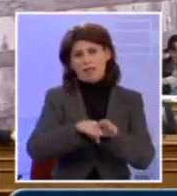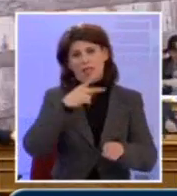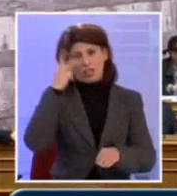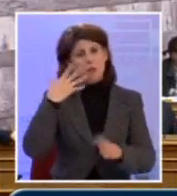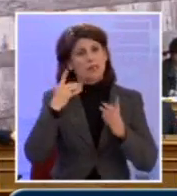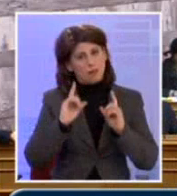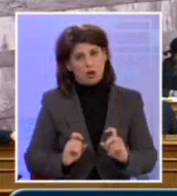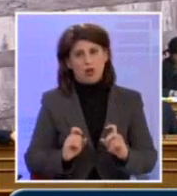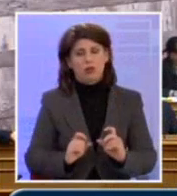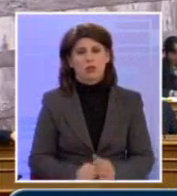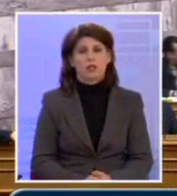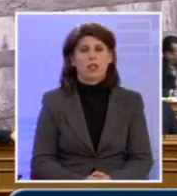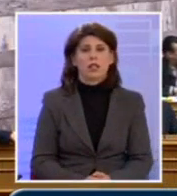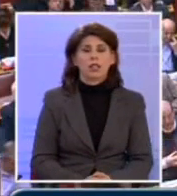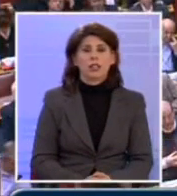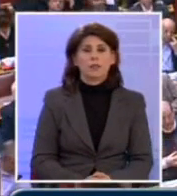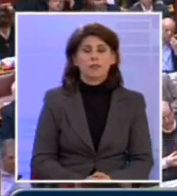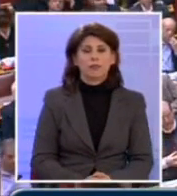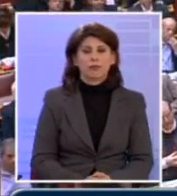και υποχρεώσεις.